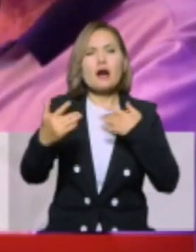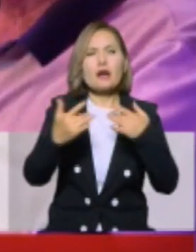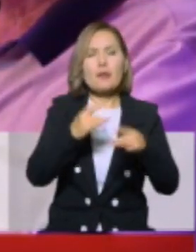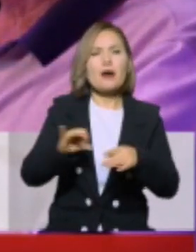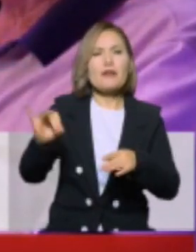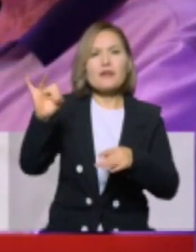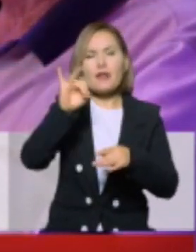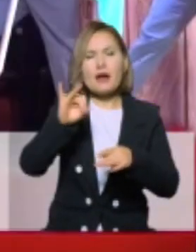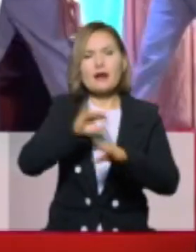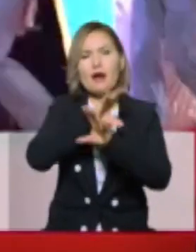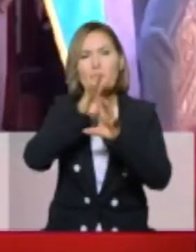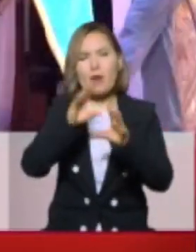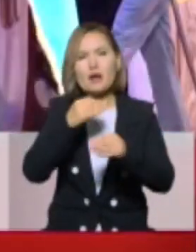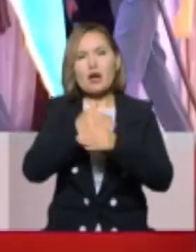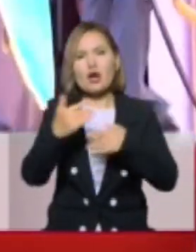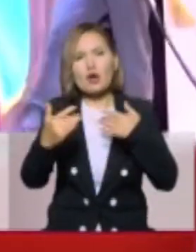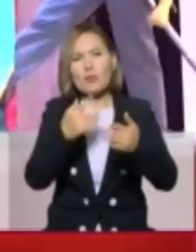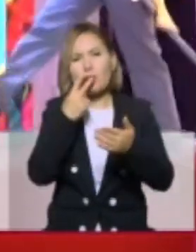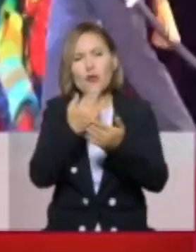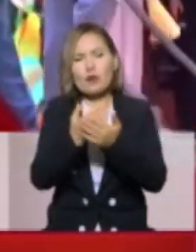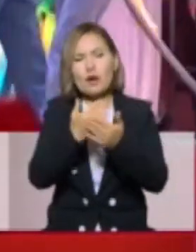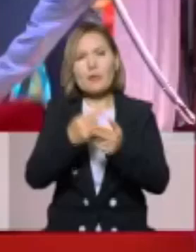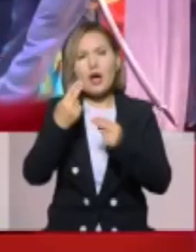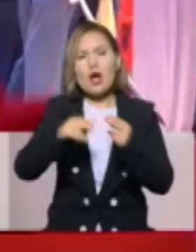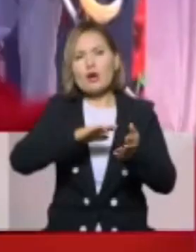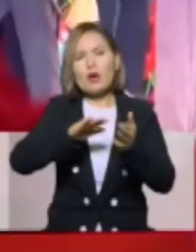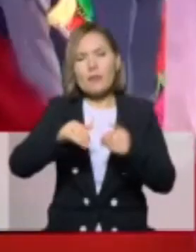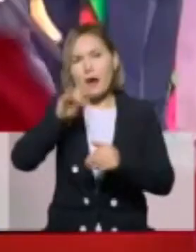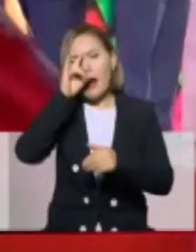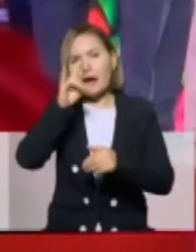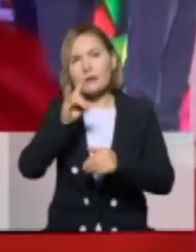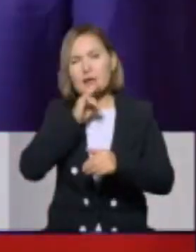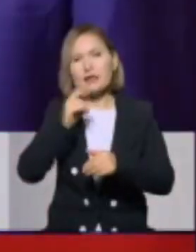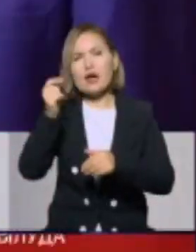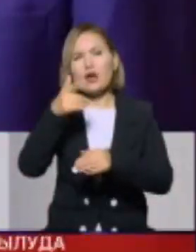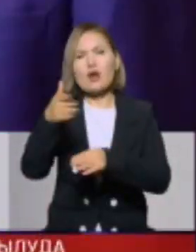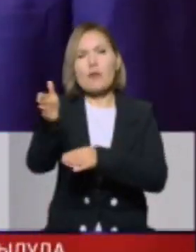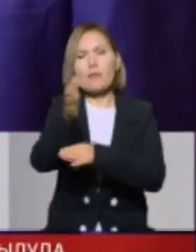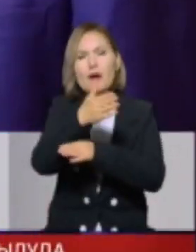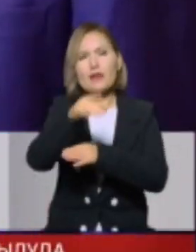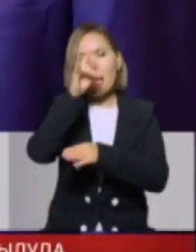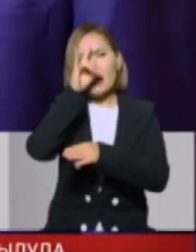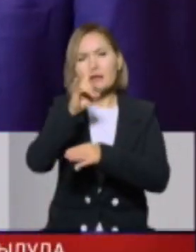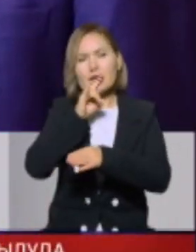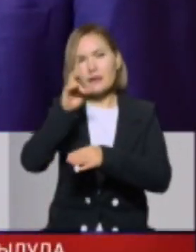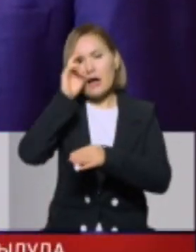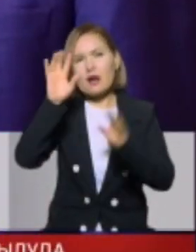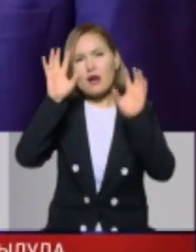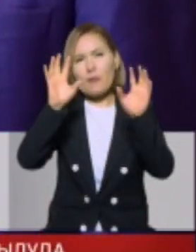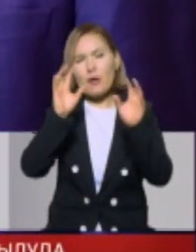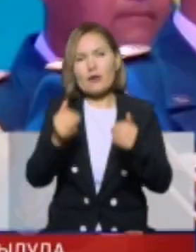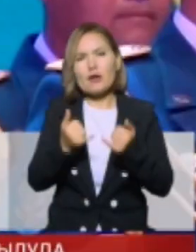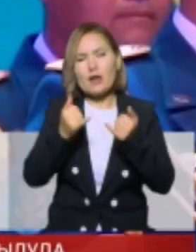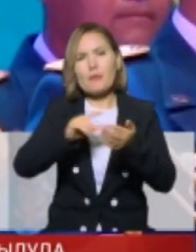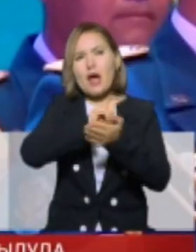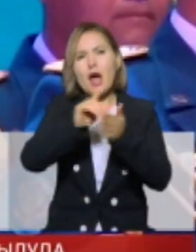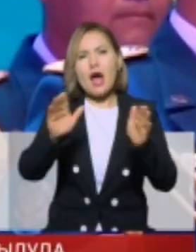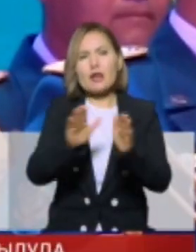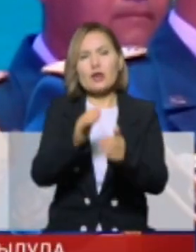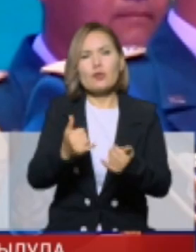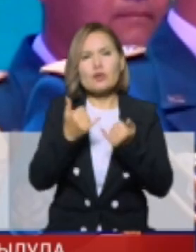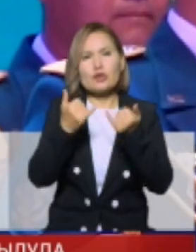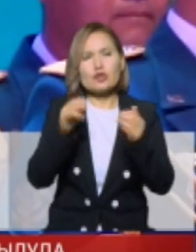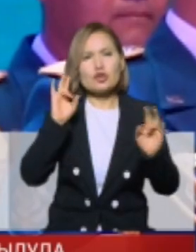тарихи кезеңдері бейнеленді. Мұнан соң зәулім сарайда көк туымыз желбіреп елтаңба ардақталды, әнұран шырқалды. Халық